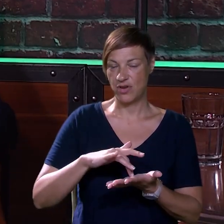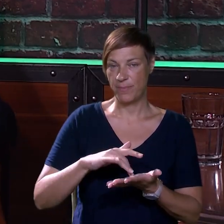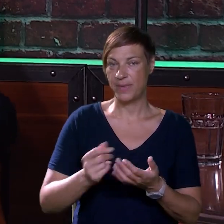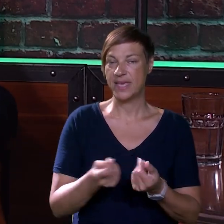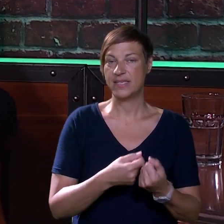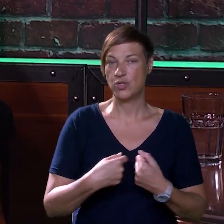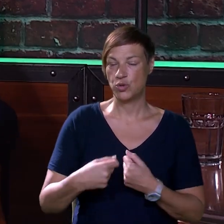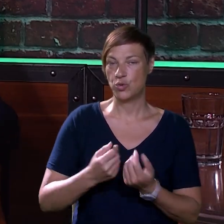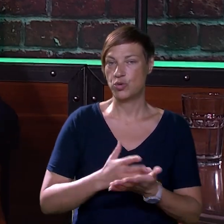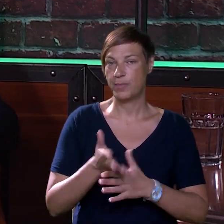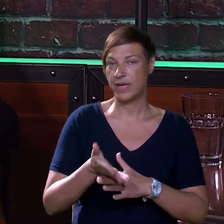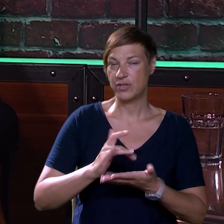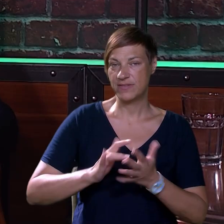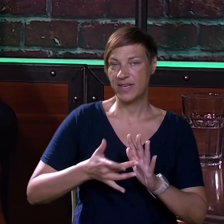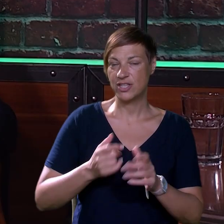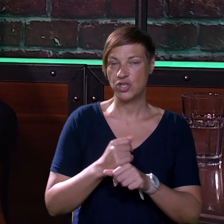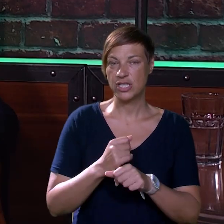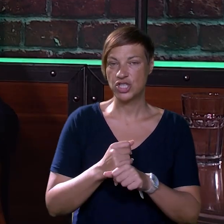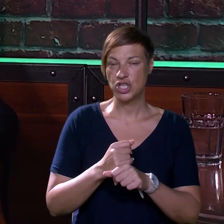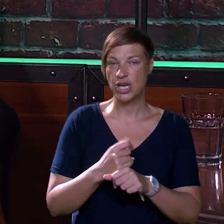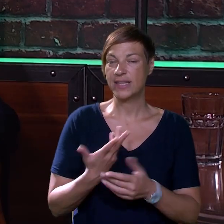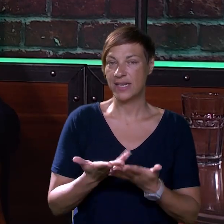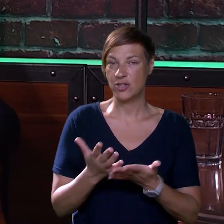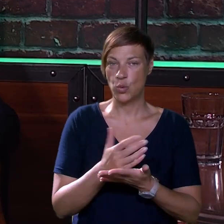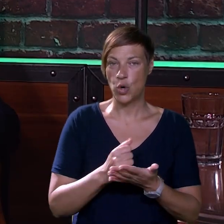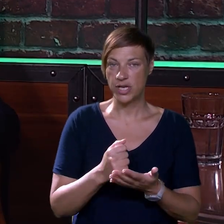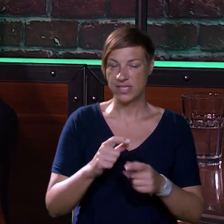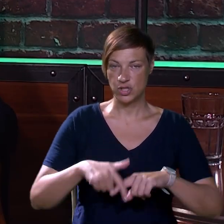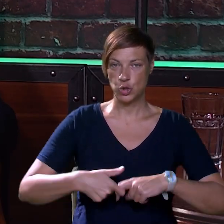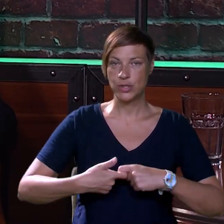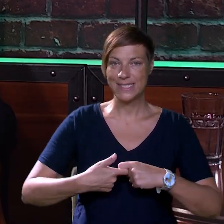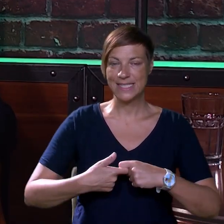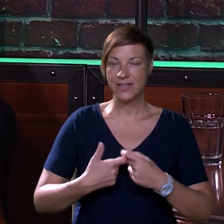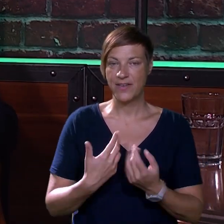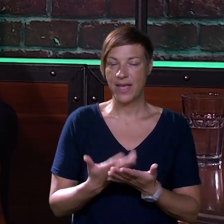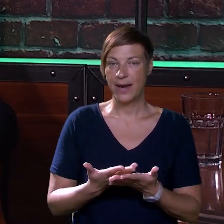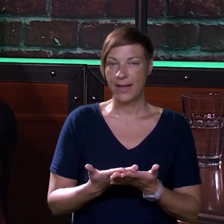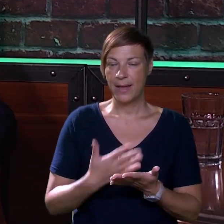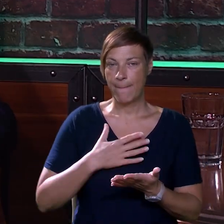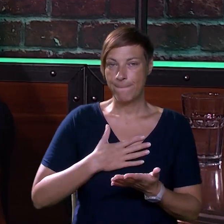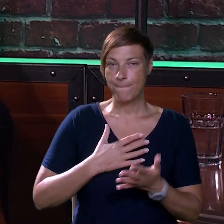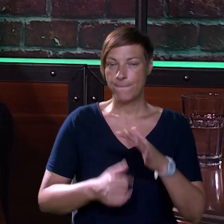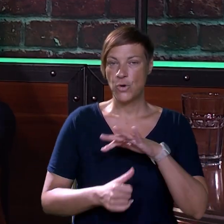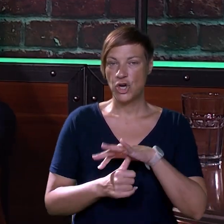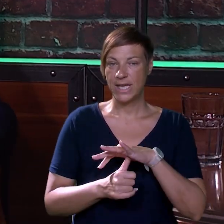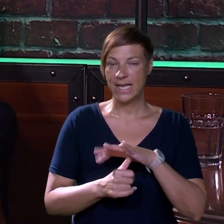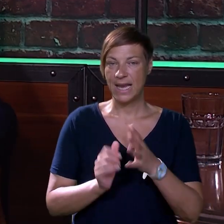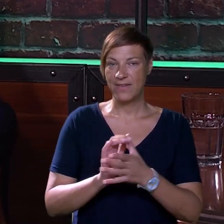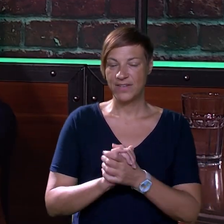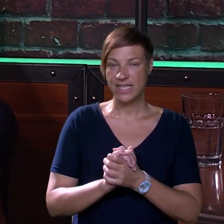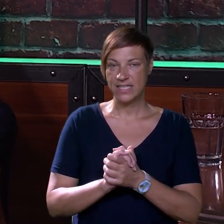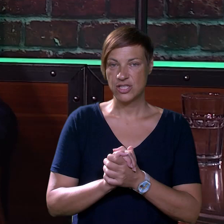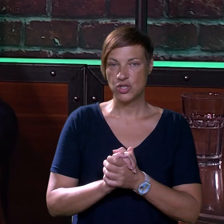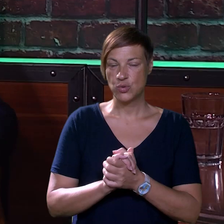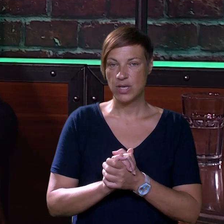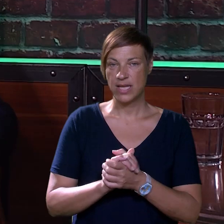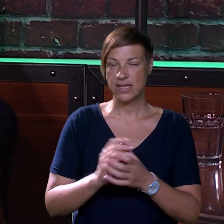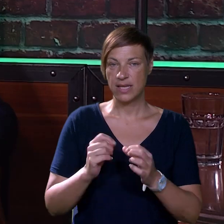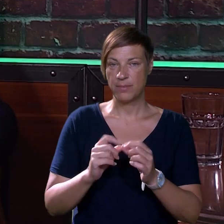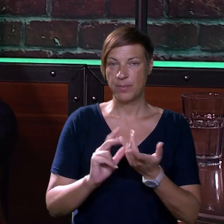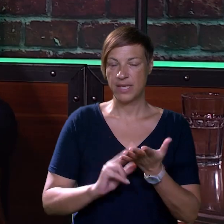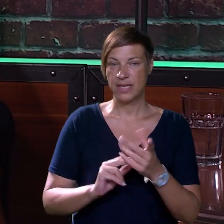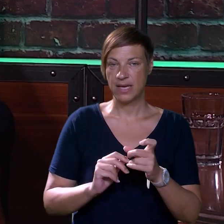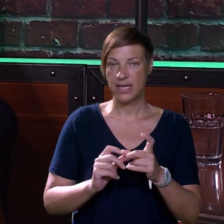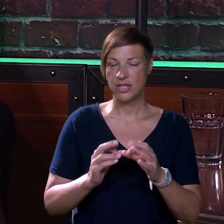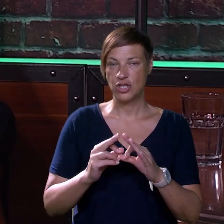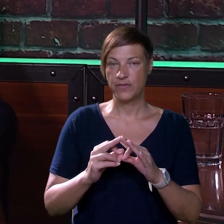u društvu preko svega toga što rade, ali rade jednu korisnu stvar. Vidite, moj glavni saradnik je Bruno Mihatović, glavni